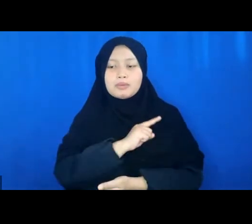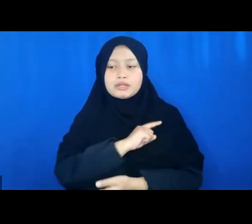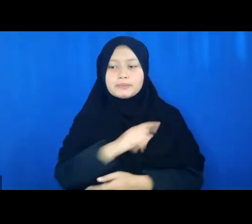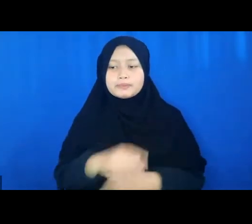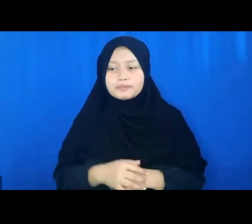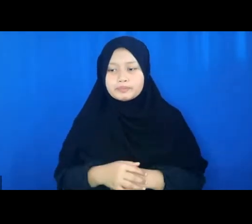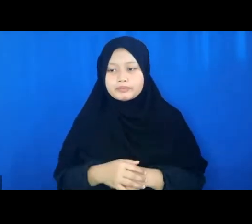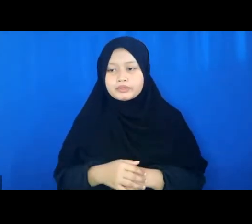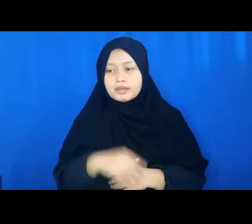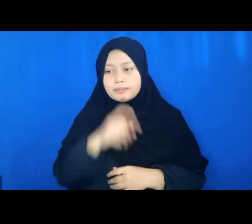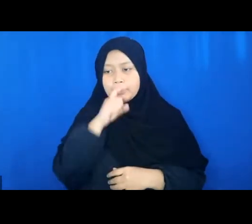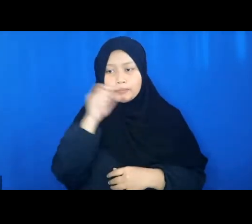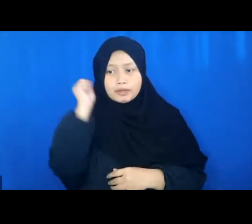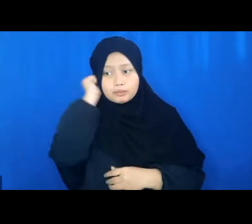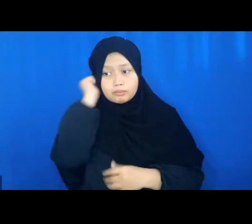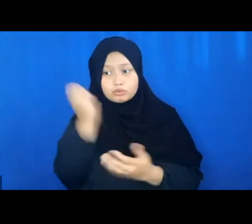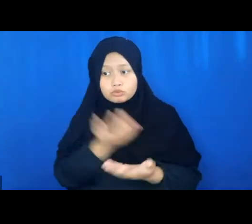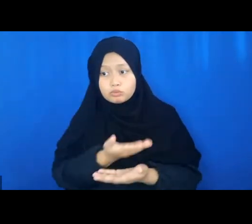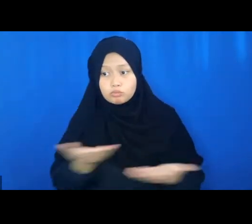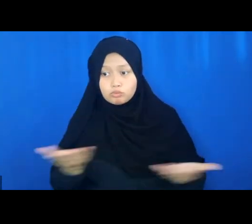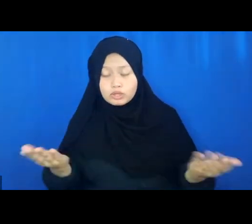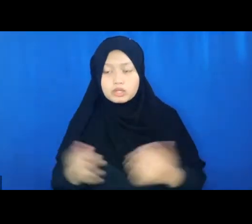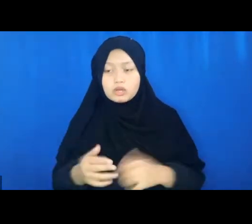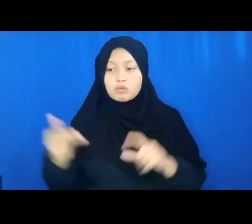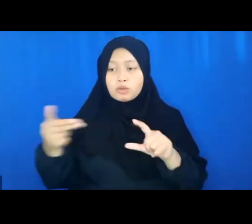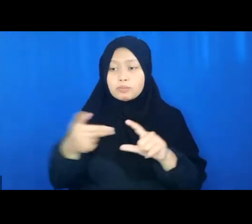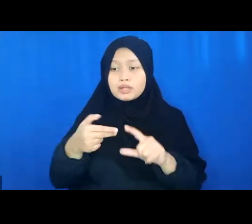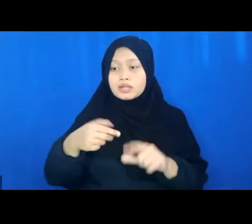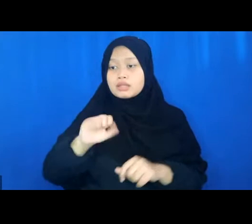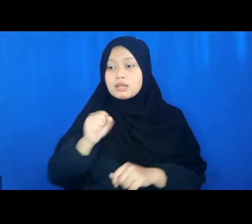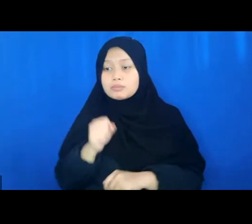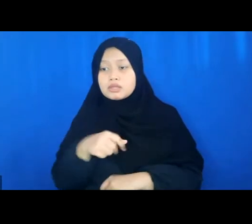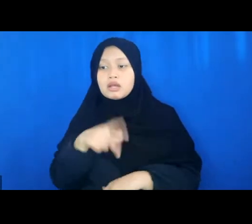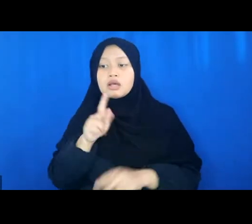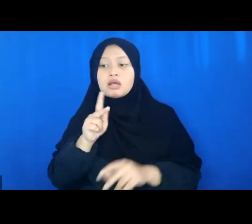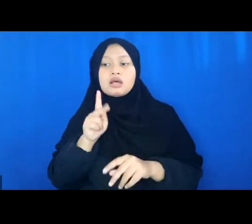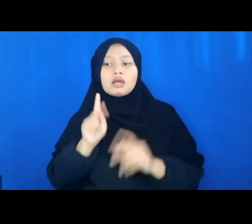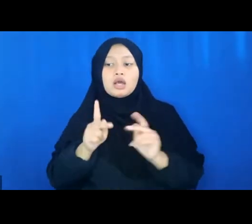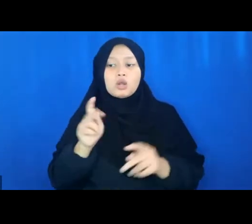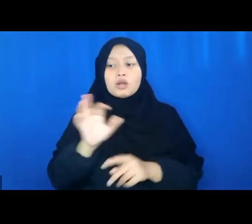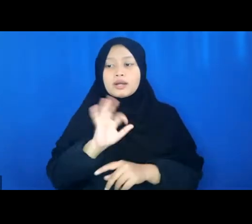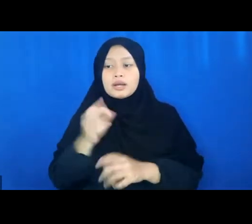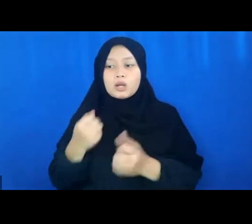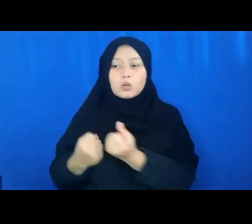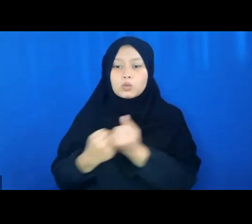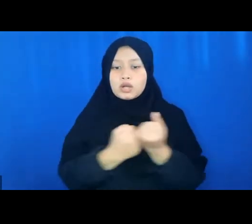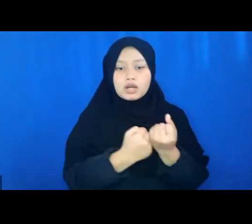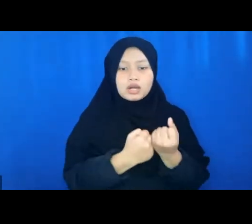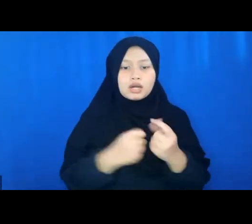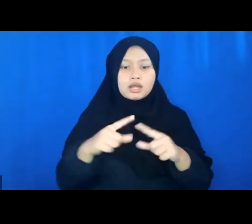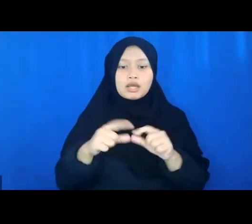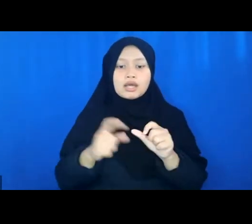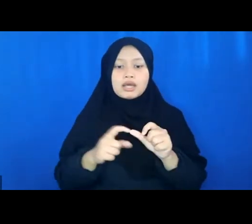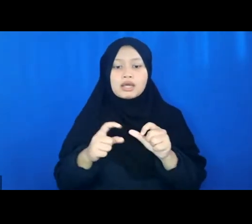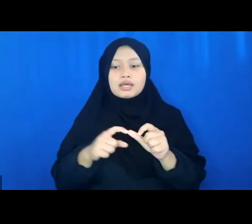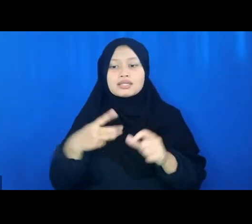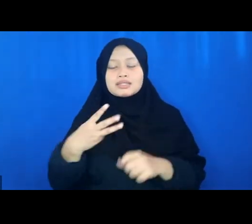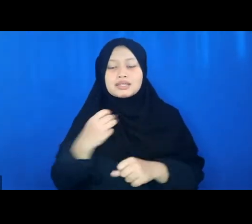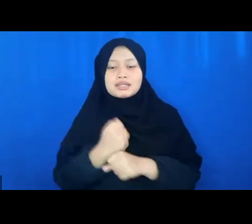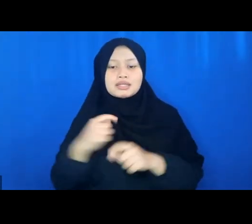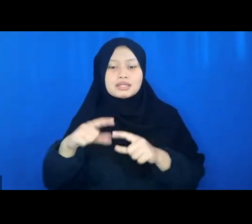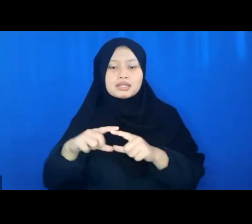webinar ini tidak akan dapat terselenggara dengan baik tanpa adanya dukungan dari Assegaf Hamzah 14 dan